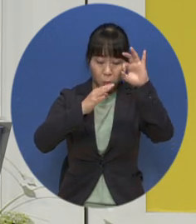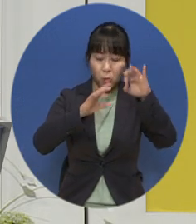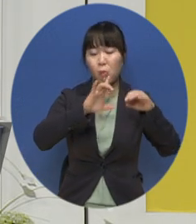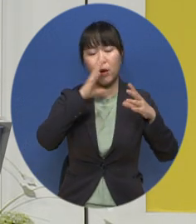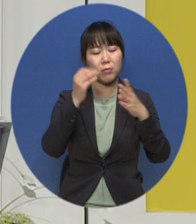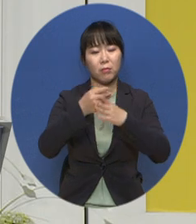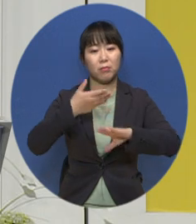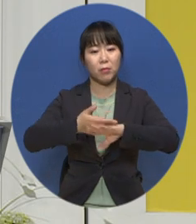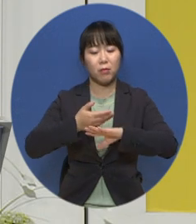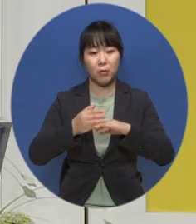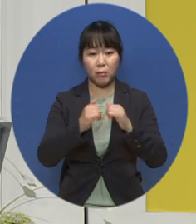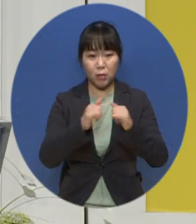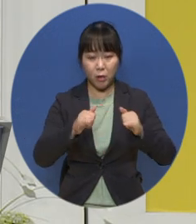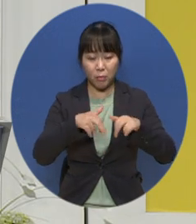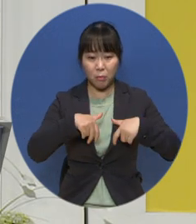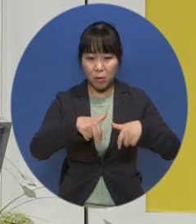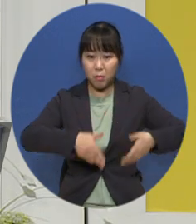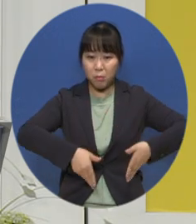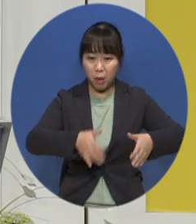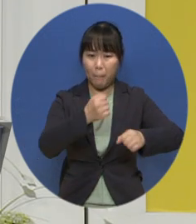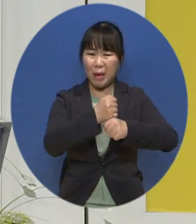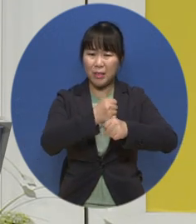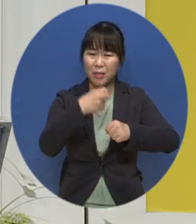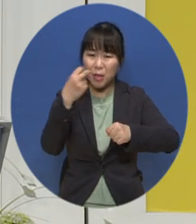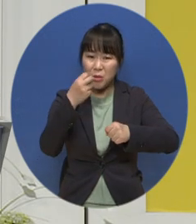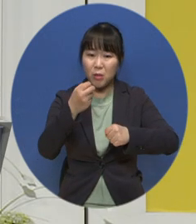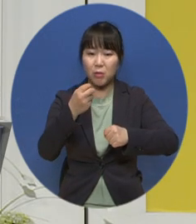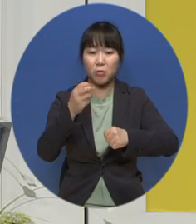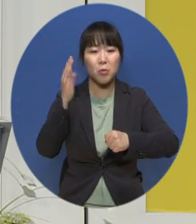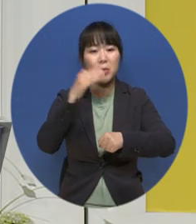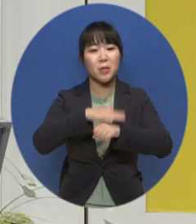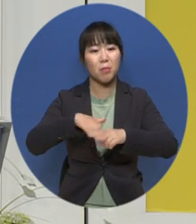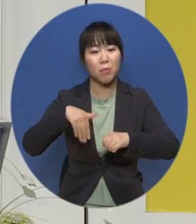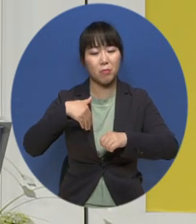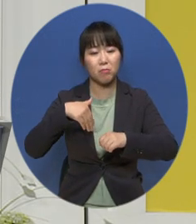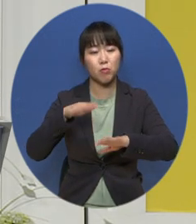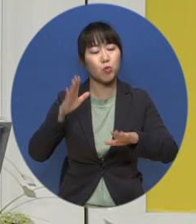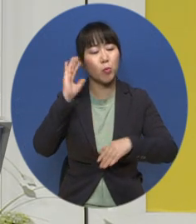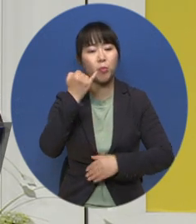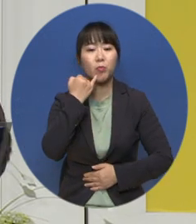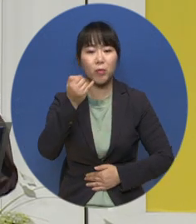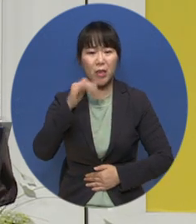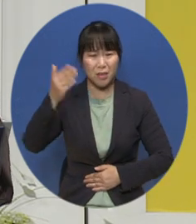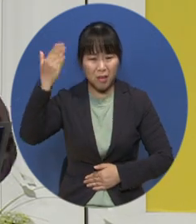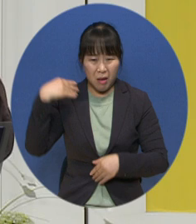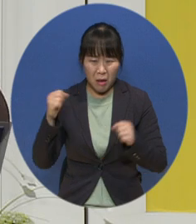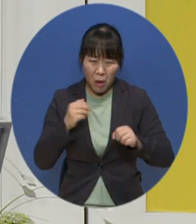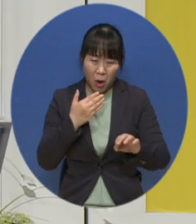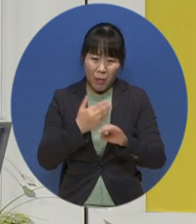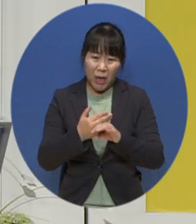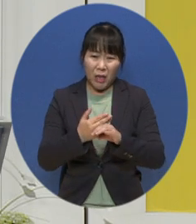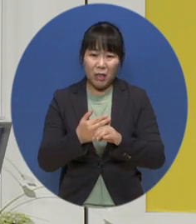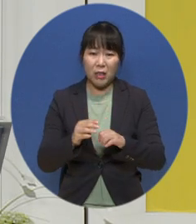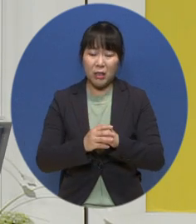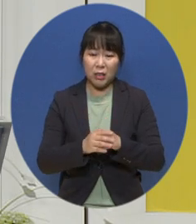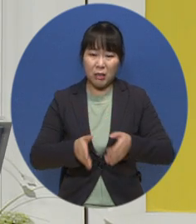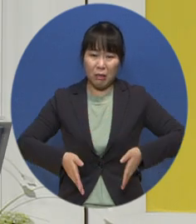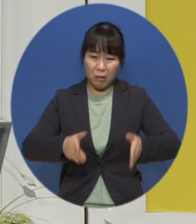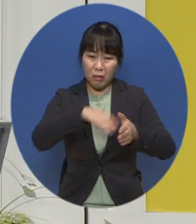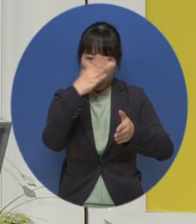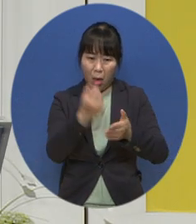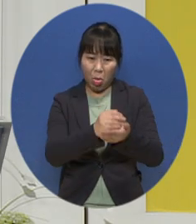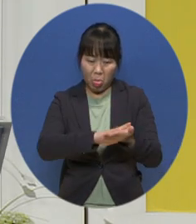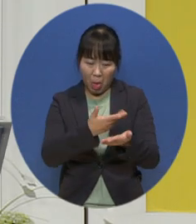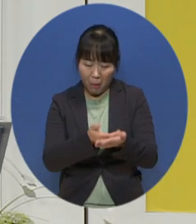그래도 인 인도를 만들어 놨어 인도 자주 만들잖아요 요새는 좀 어떻게 때는 좀더 나 안 돼 애나의 겨울마다 대만 인도 다 아저씨 아저씨 이제 그건 널